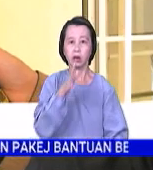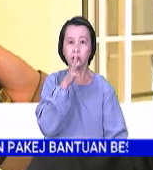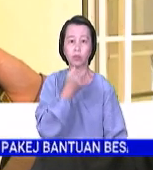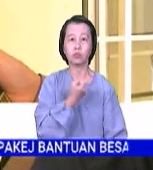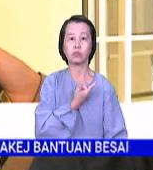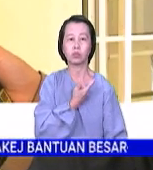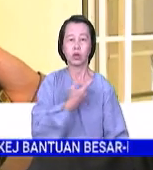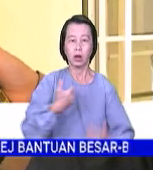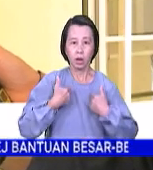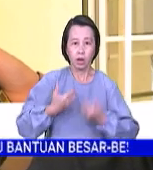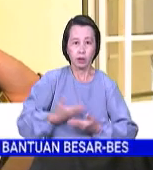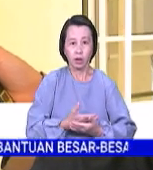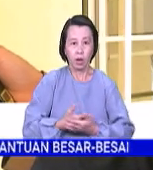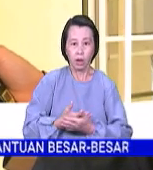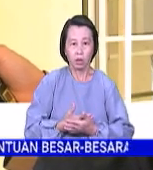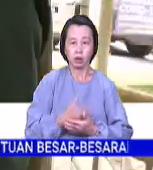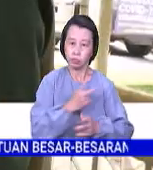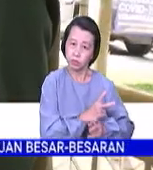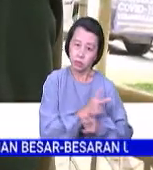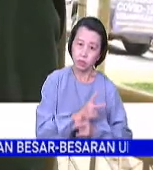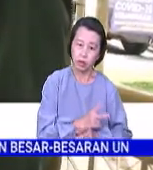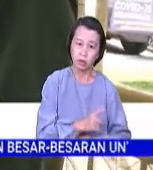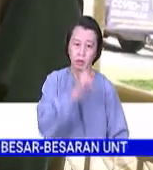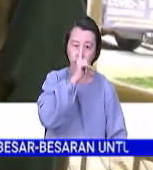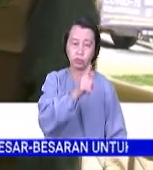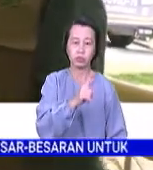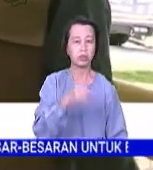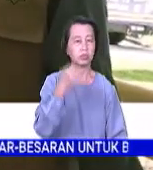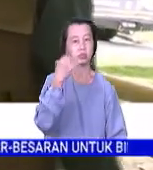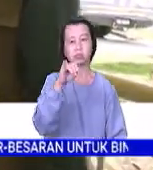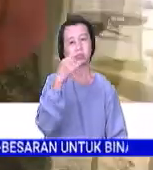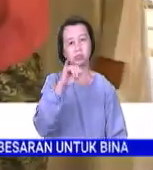ada anak-anak pula yang perlu disara, sebenarnya